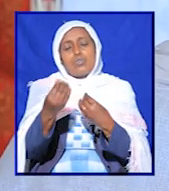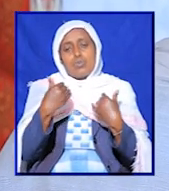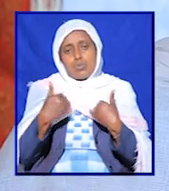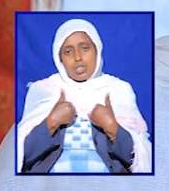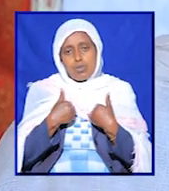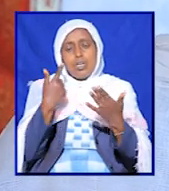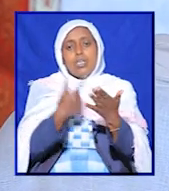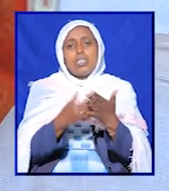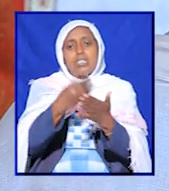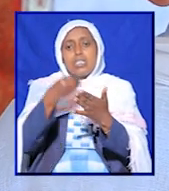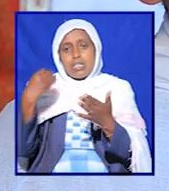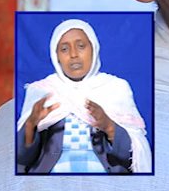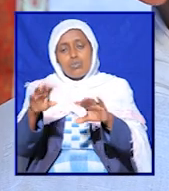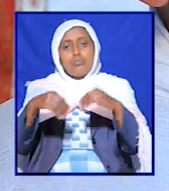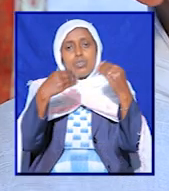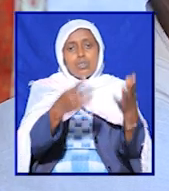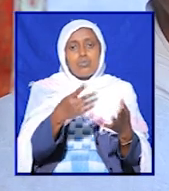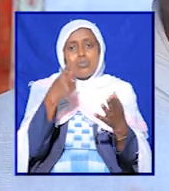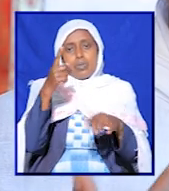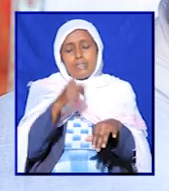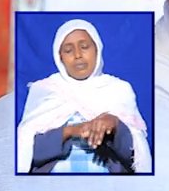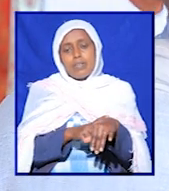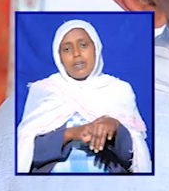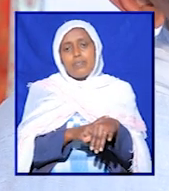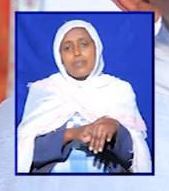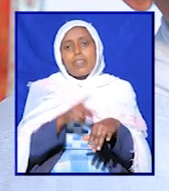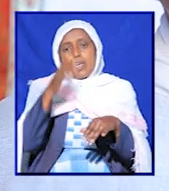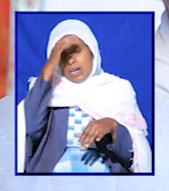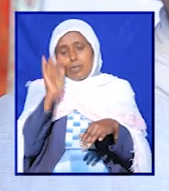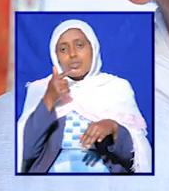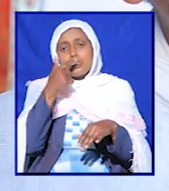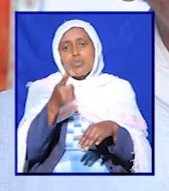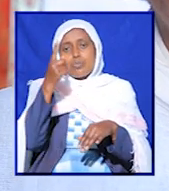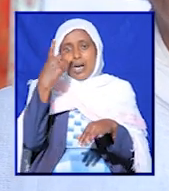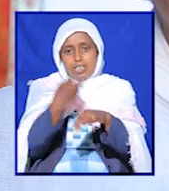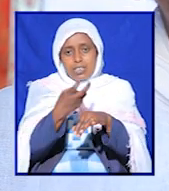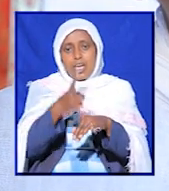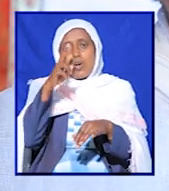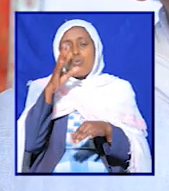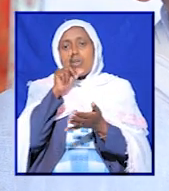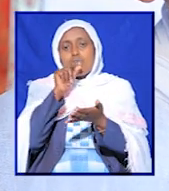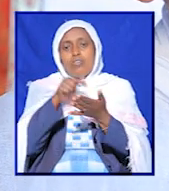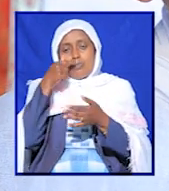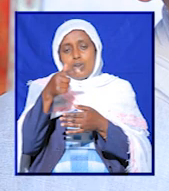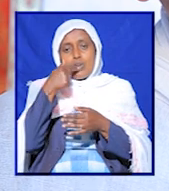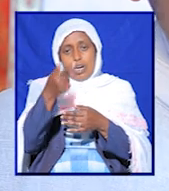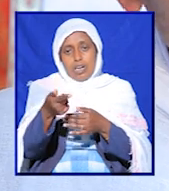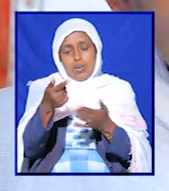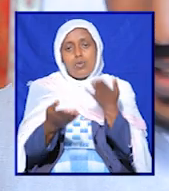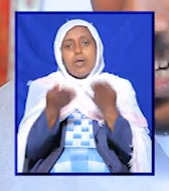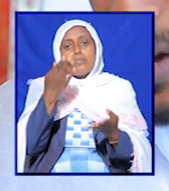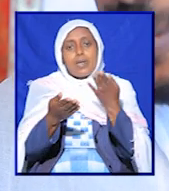ላይ ያገኛሉ። እነዚህን እየገዙ ቢሰጡ በአንድ ጊዜ ምንድነው አባቶቻችን በአንድ ድንጋይ ሁለት ወፍ